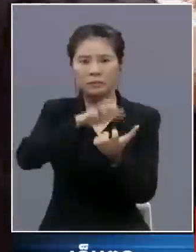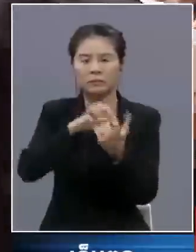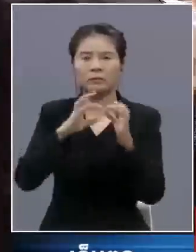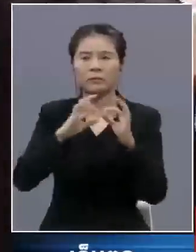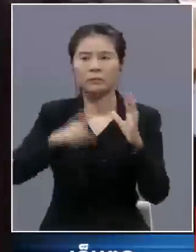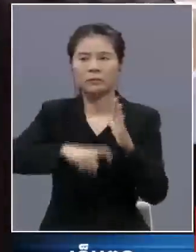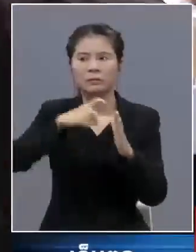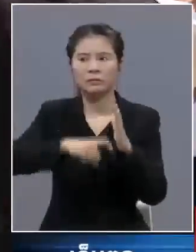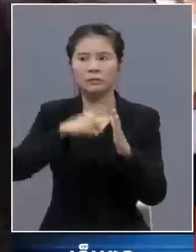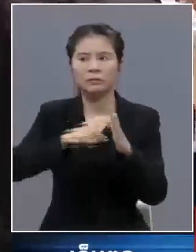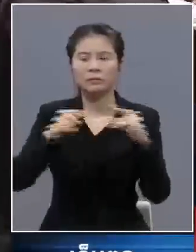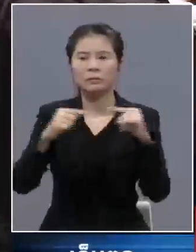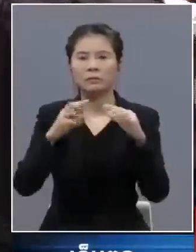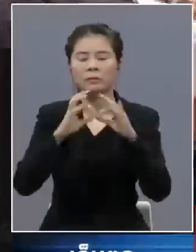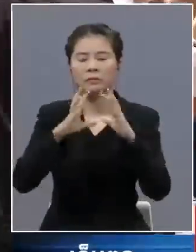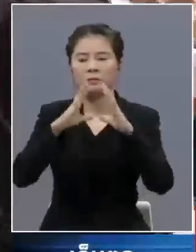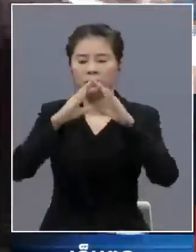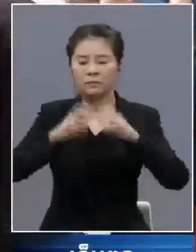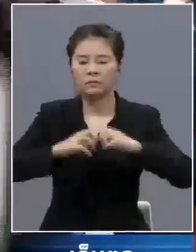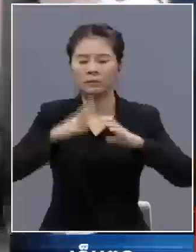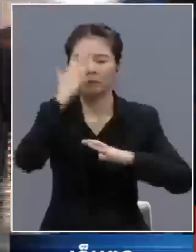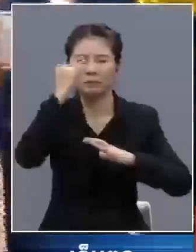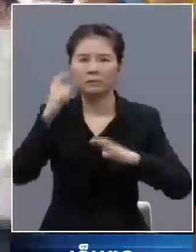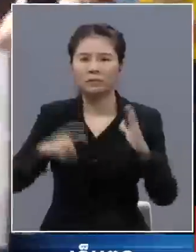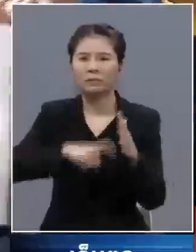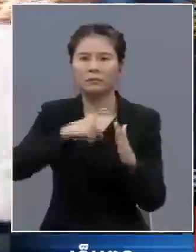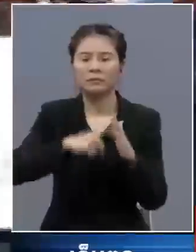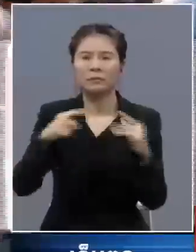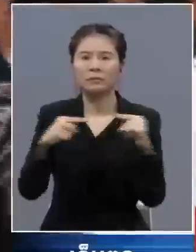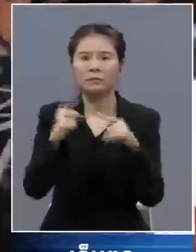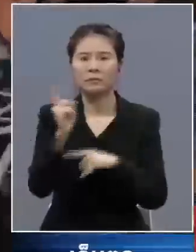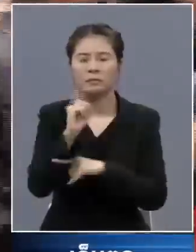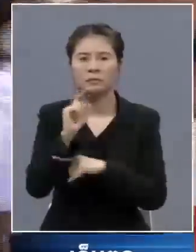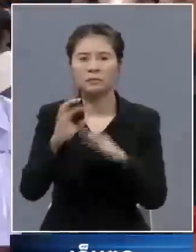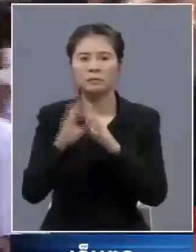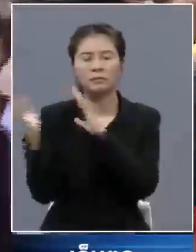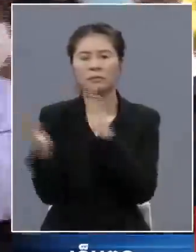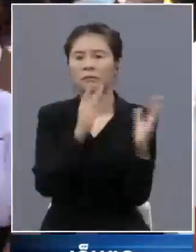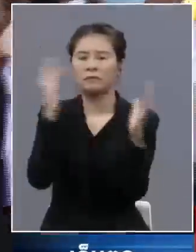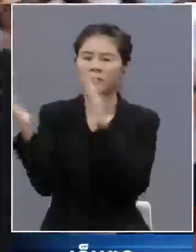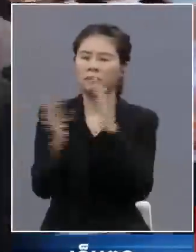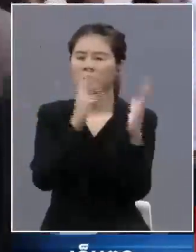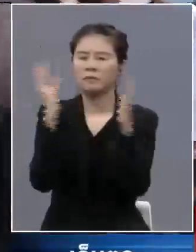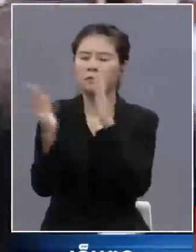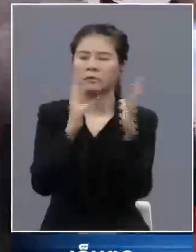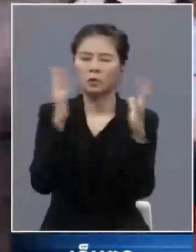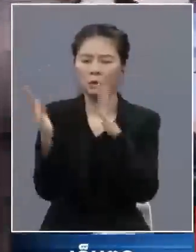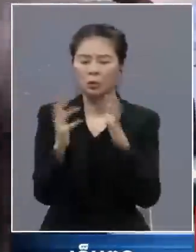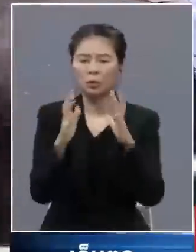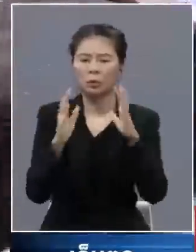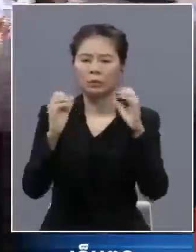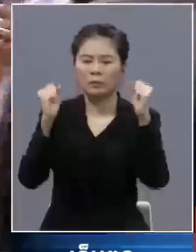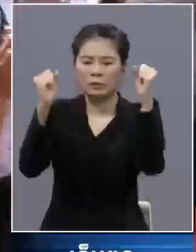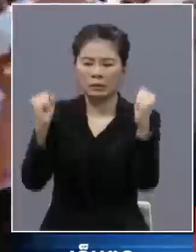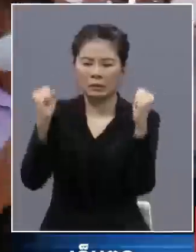ตุที่โดมอาคารแห่งนี้ถล่มลงมานะครับเพราะว่าไม่สามารถที่จะต้านแรงลมได้นะครับปัญหาอยู่ที่เสาครับซึ่งทำจ